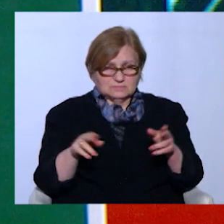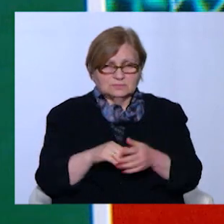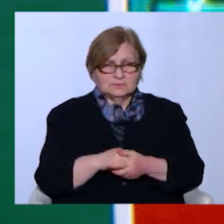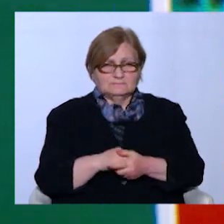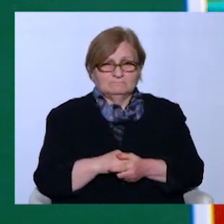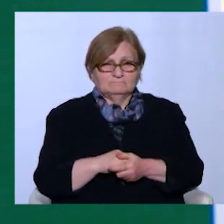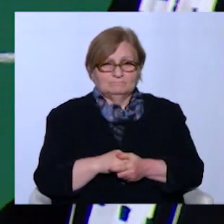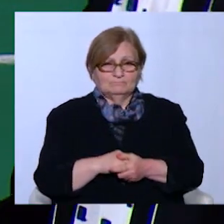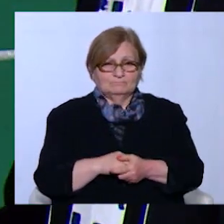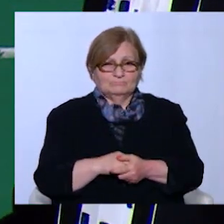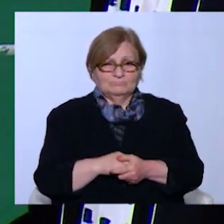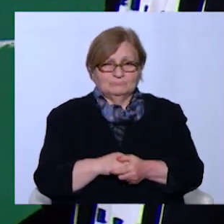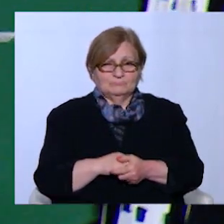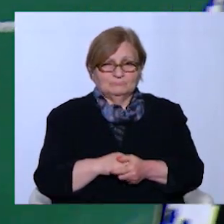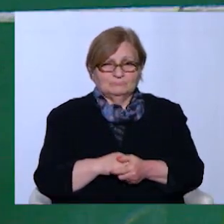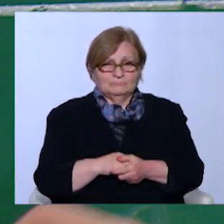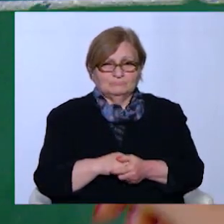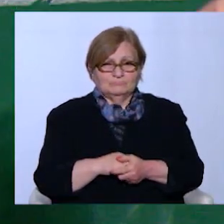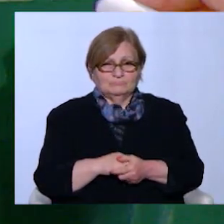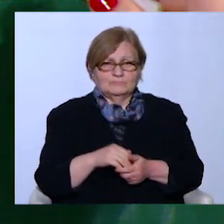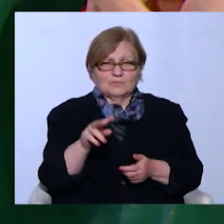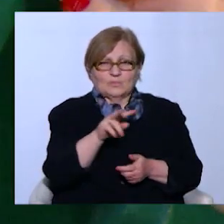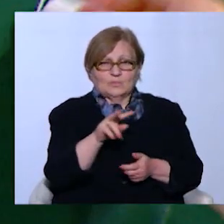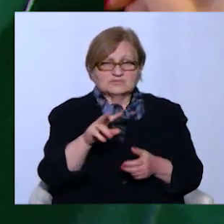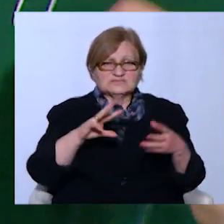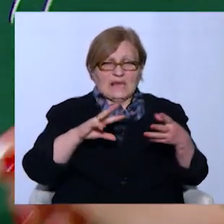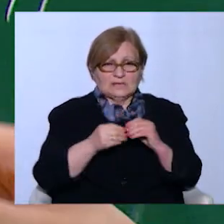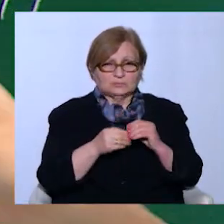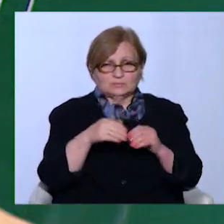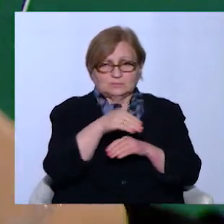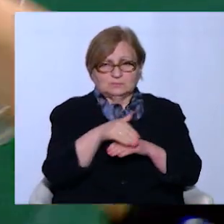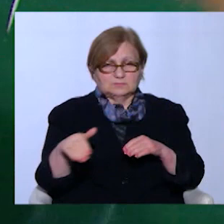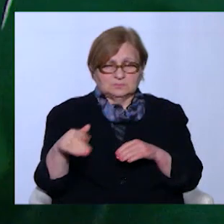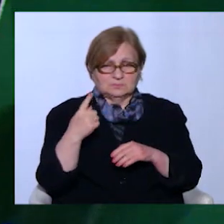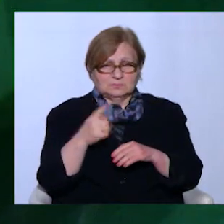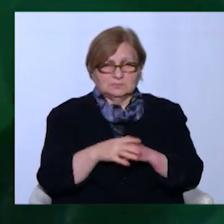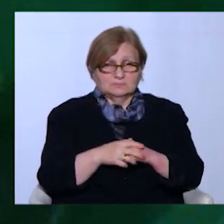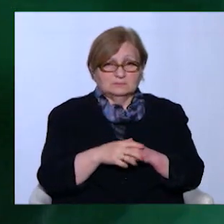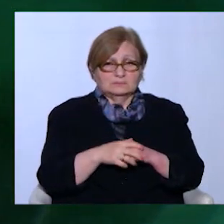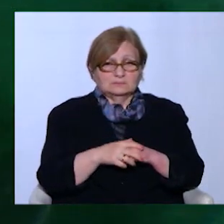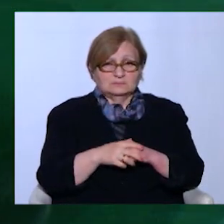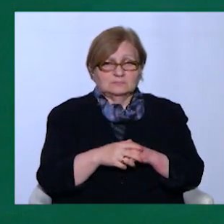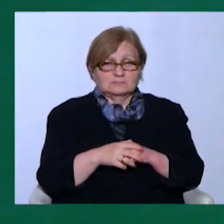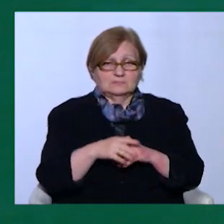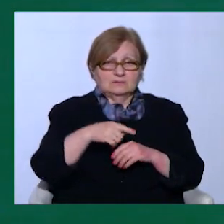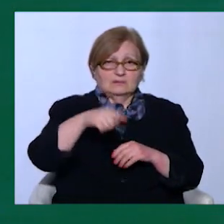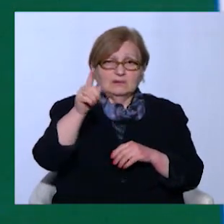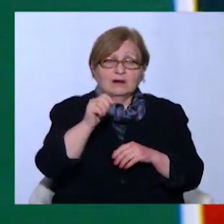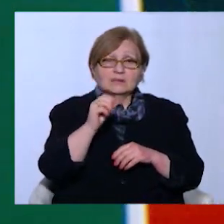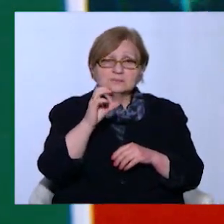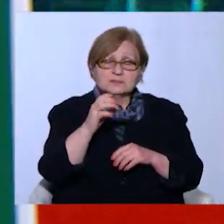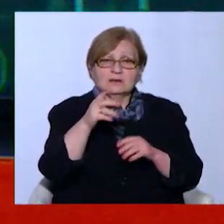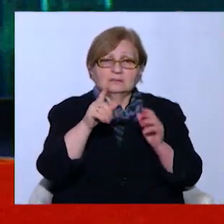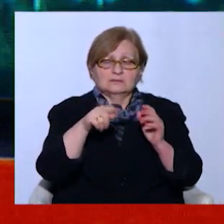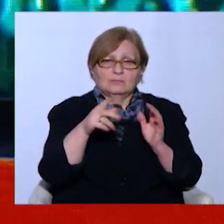CD-ს და AD ორივე შემთხვევაში საერთოა. AD საერთოა და AC არის 8. ესე იგი, რა